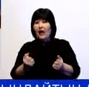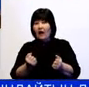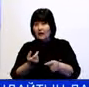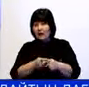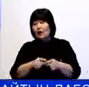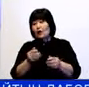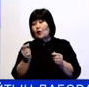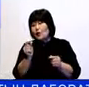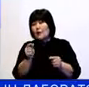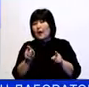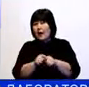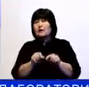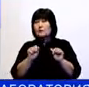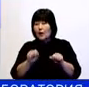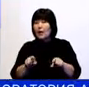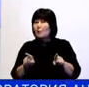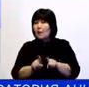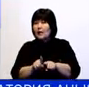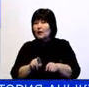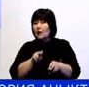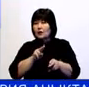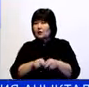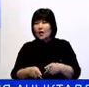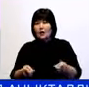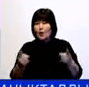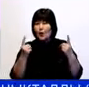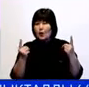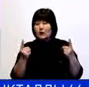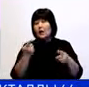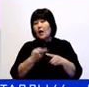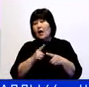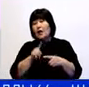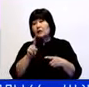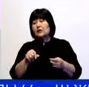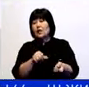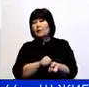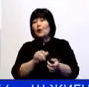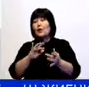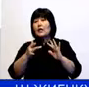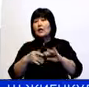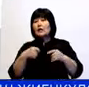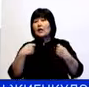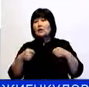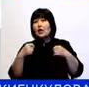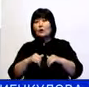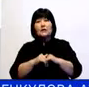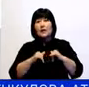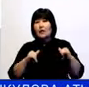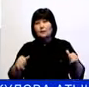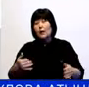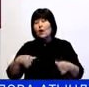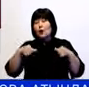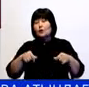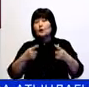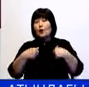Көлемі аз боп көрінуі мүмкін, бірақ зияны орасан. Әсіресе бұл тауардың интернетте саудасы қызып тұр. Құзырлы